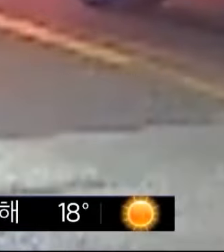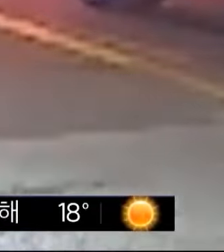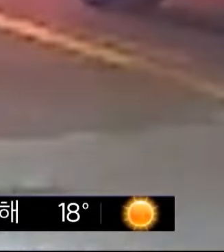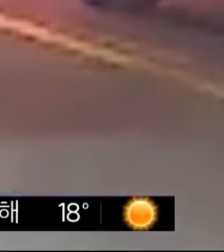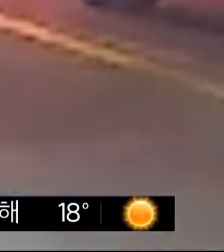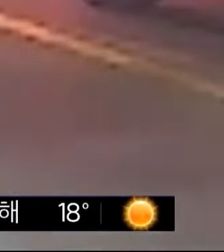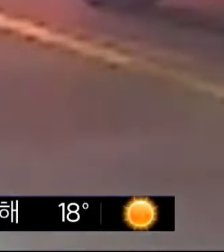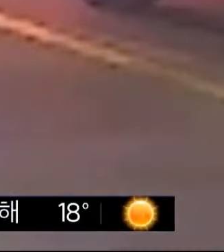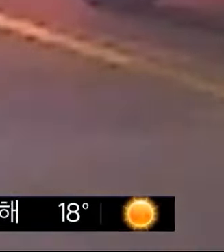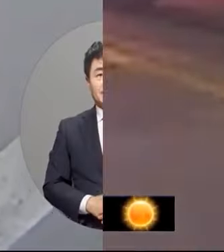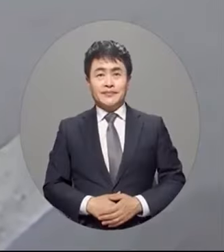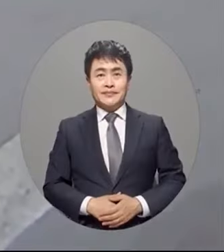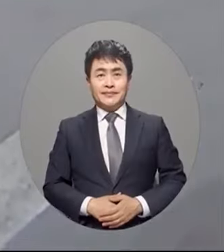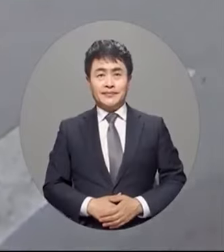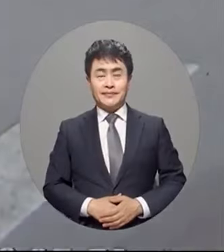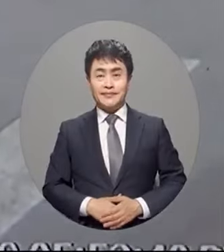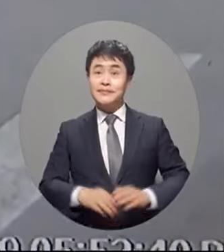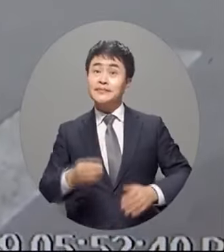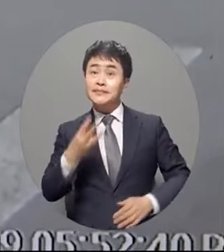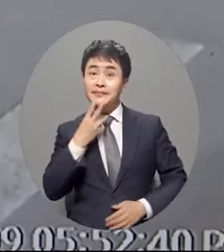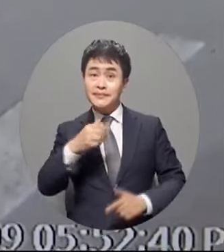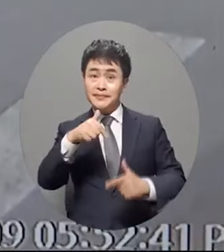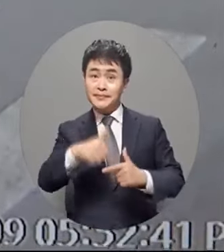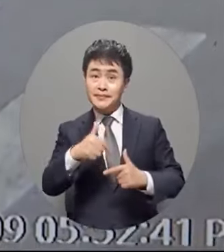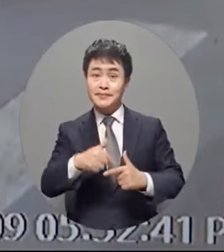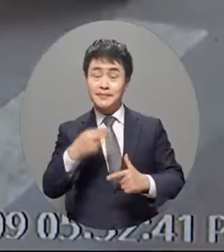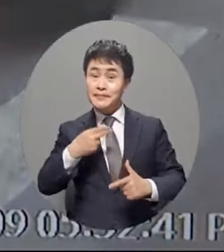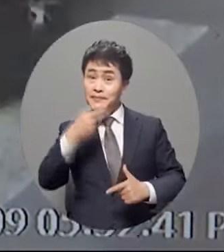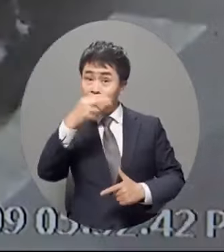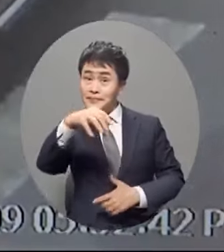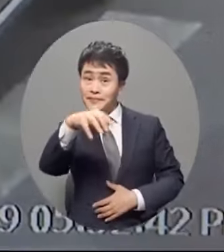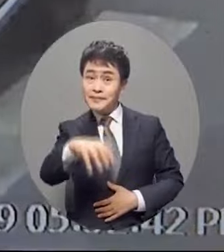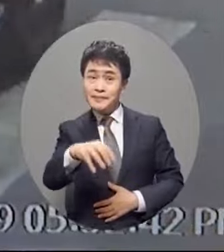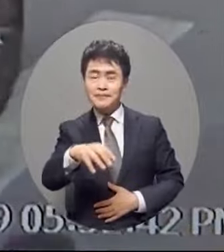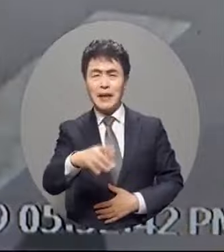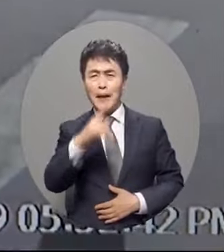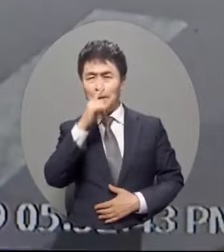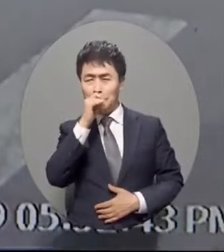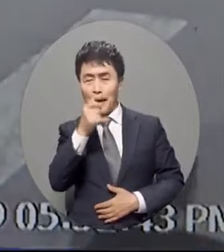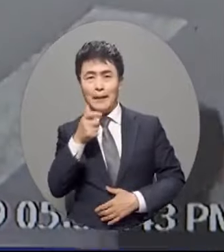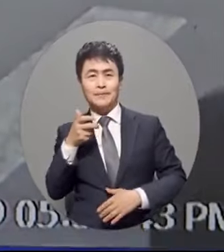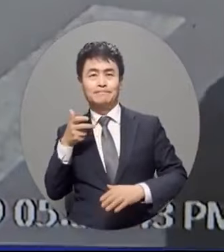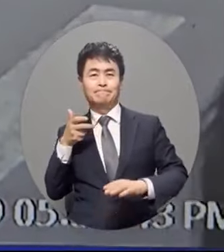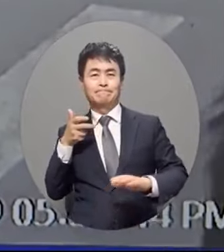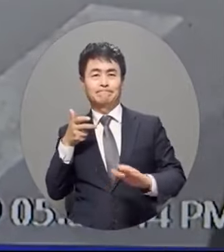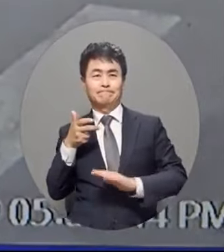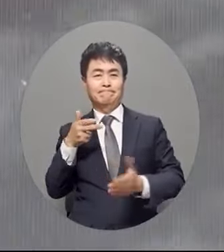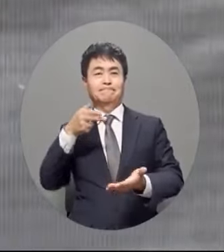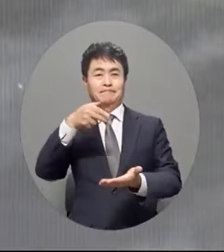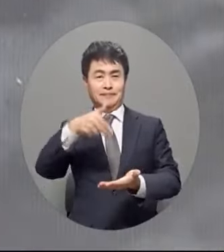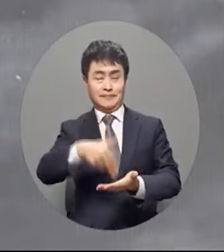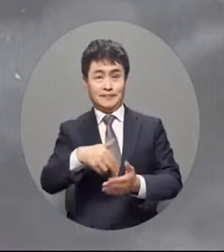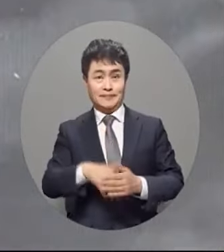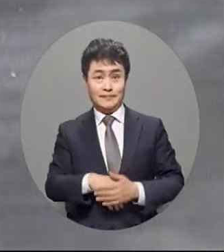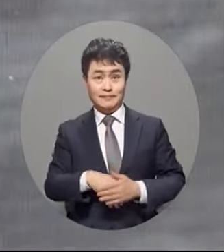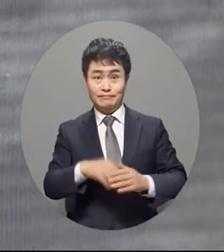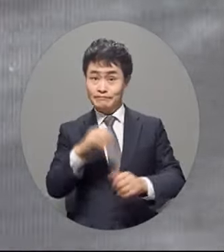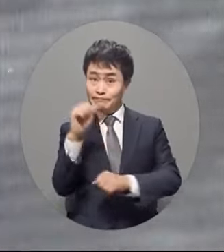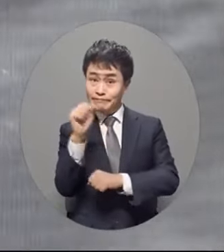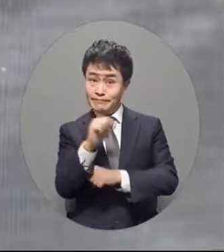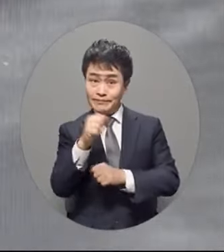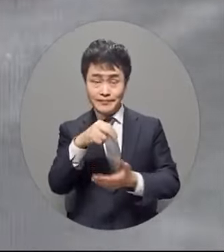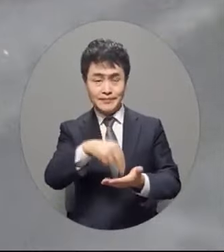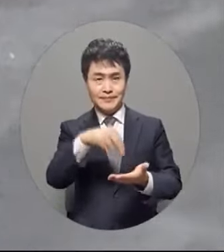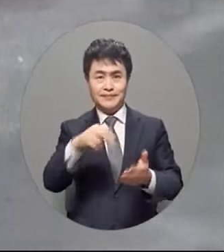정환입니다 서울 강남의 한 음식점 앞에 고급승용차 한대가 섭니다 운전석에서